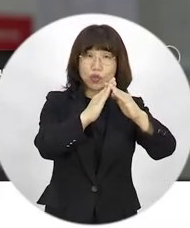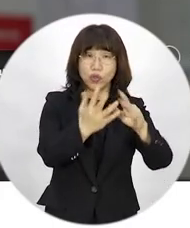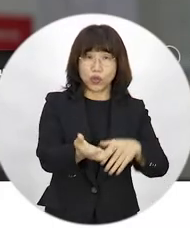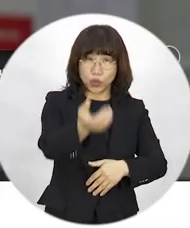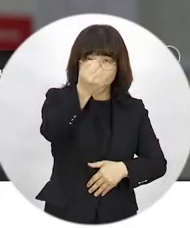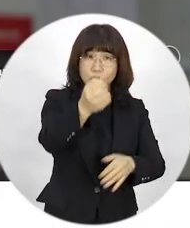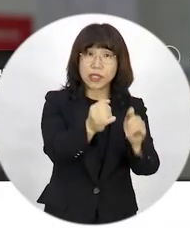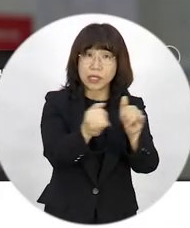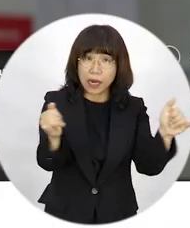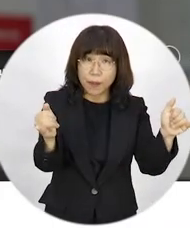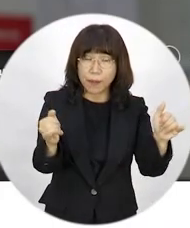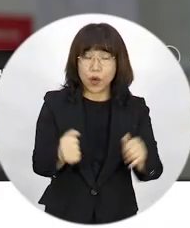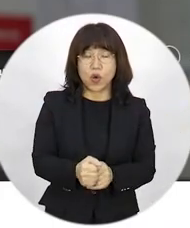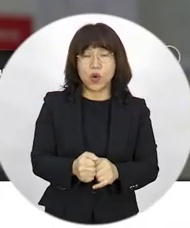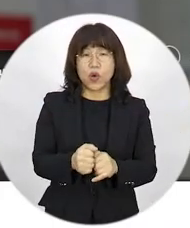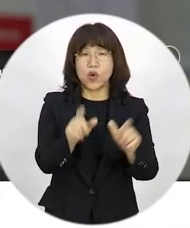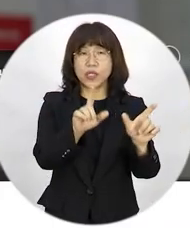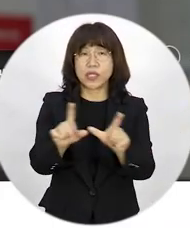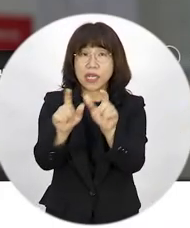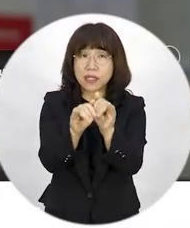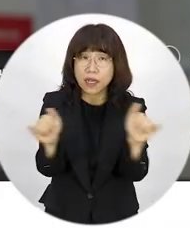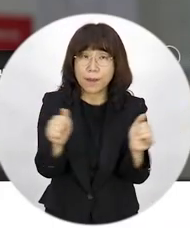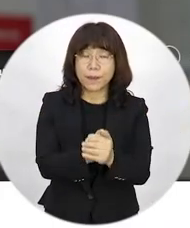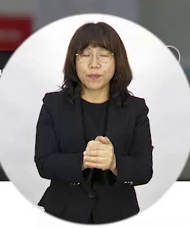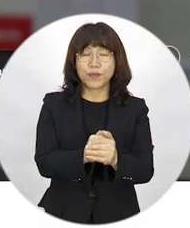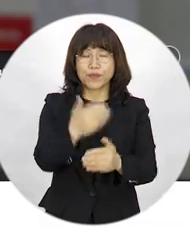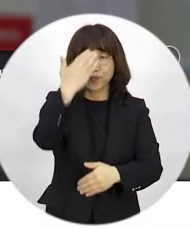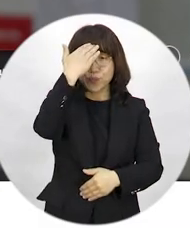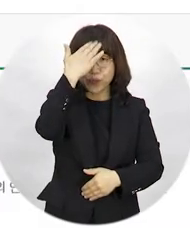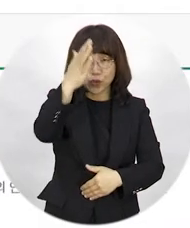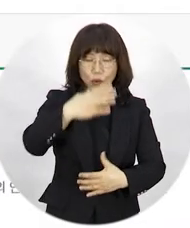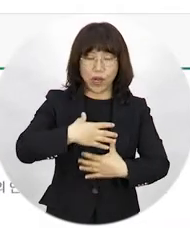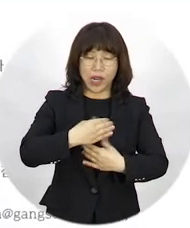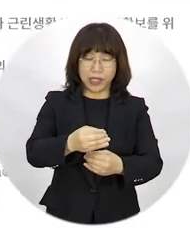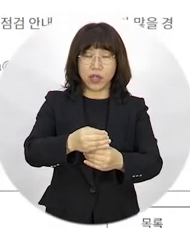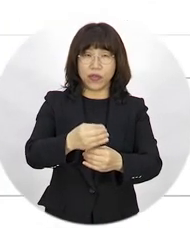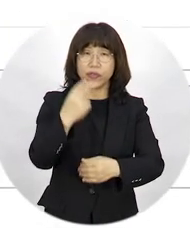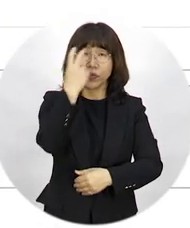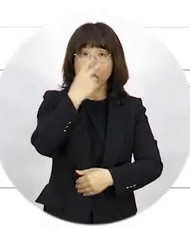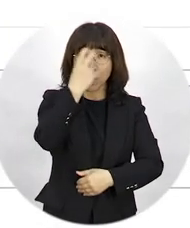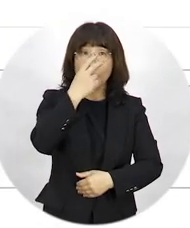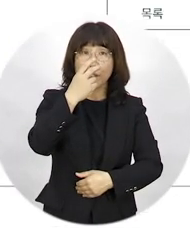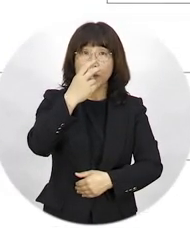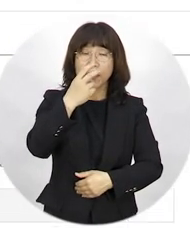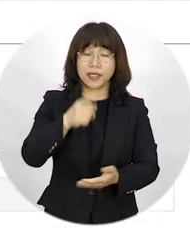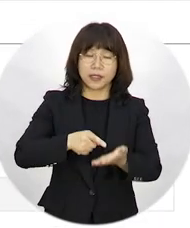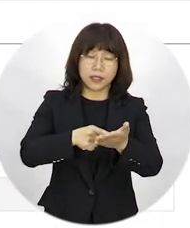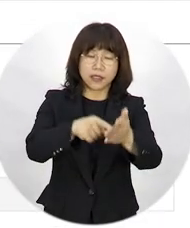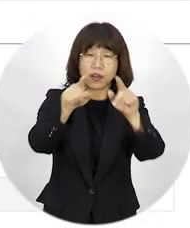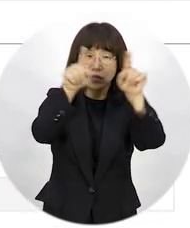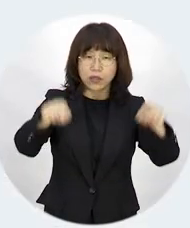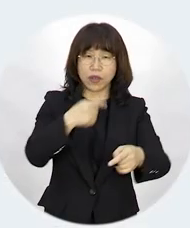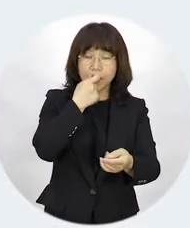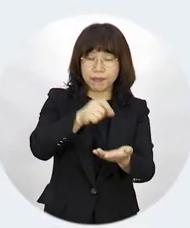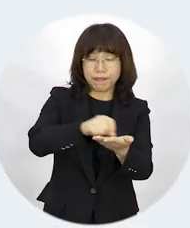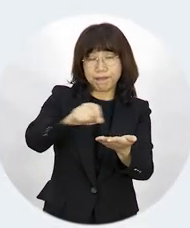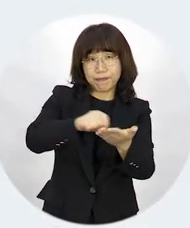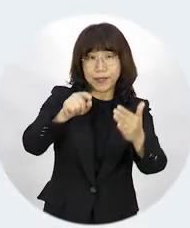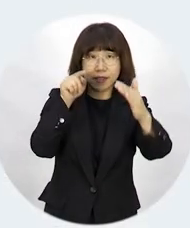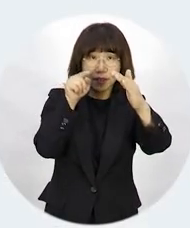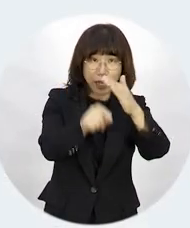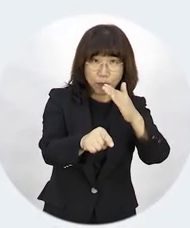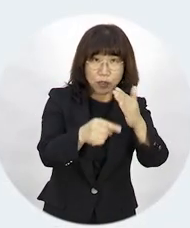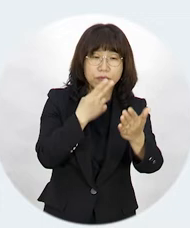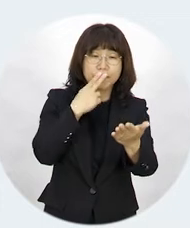소유자나 관리자는 강서구청 홈페이지 공지사항에서 찾아가는 무료 안전점검 게시물에 첨부된 신청서를 작성한